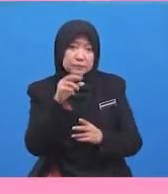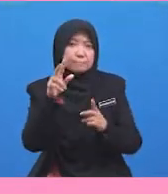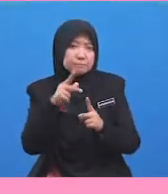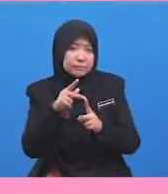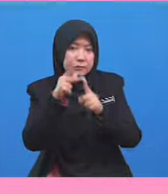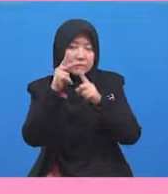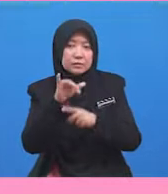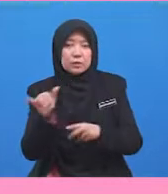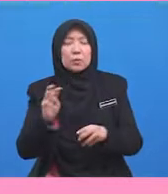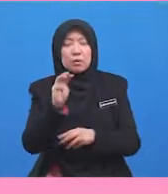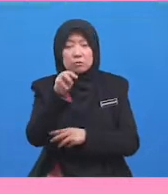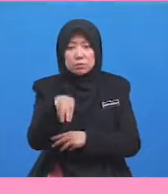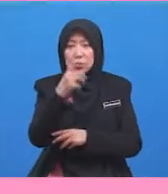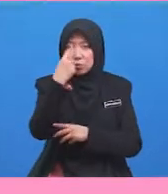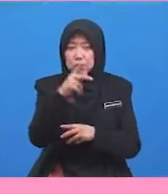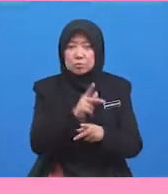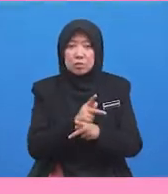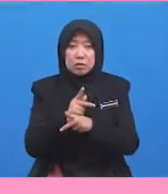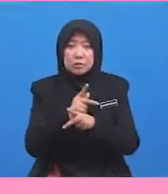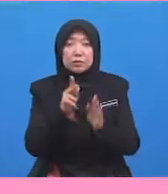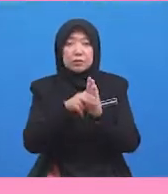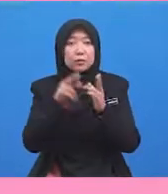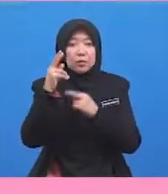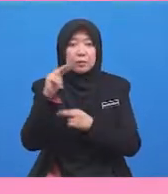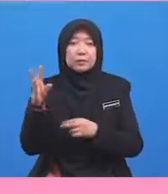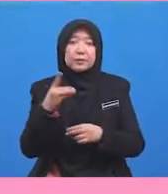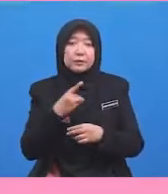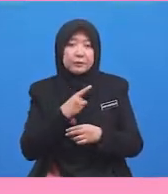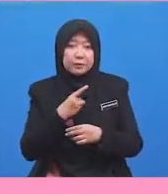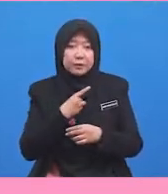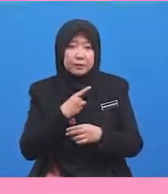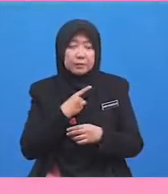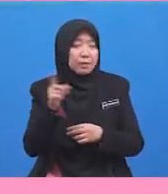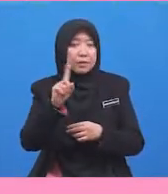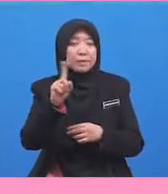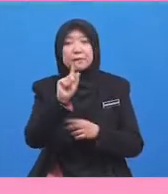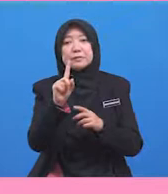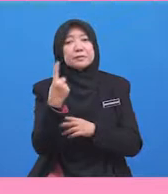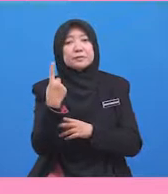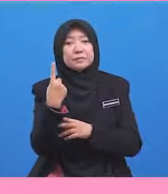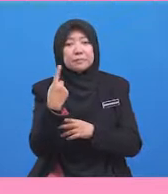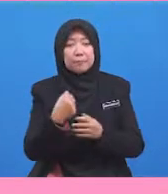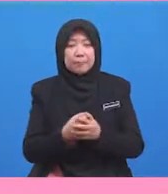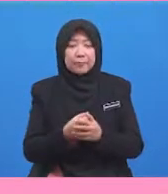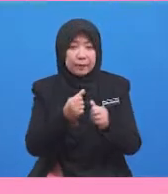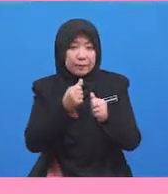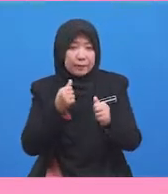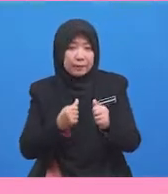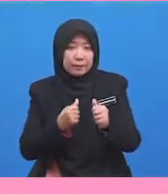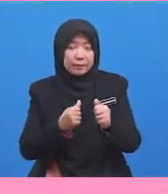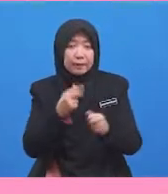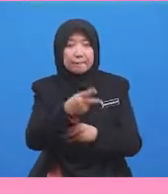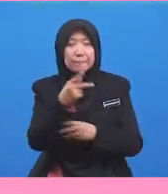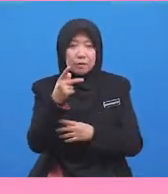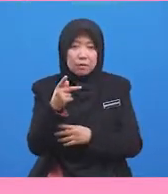wajib untuk Anda menjaga kehormatan diri tidak kira dimana anda berada relakanlah perkara